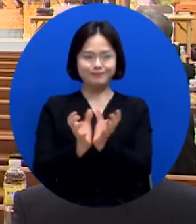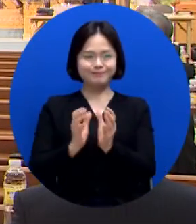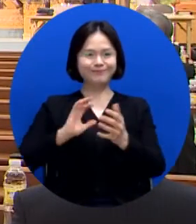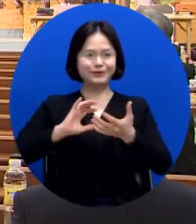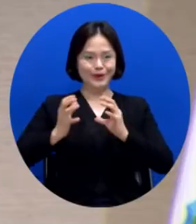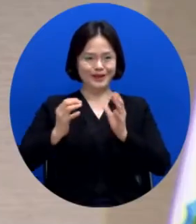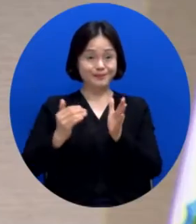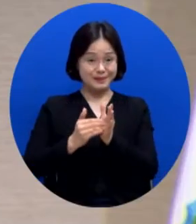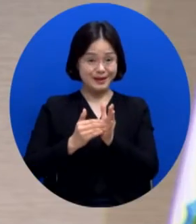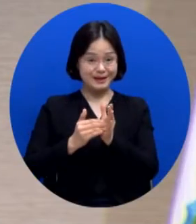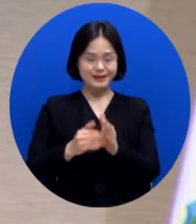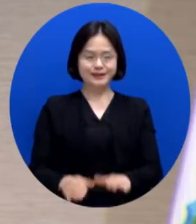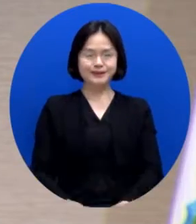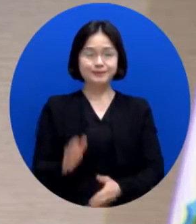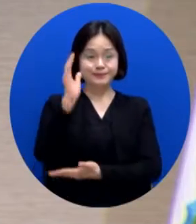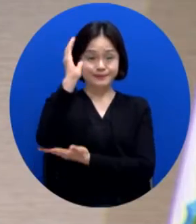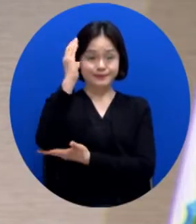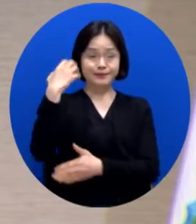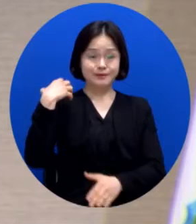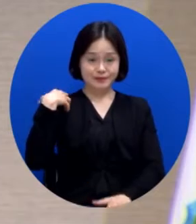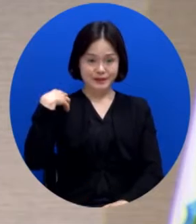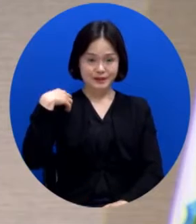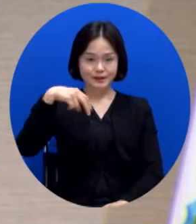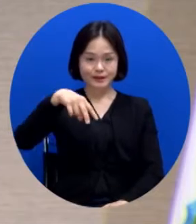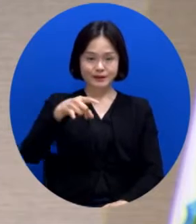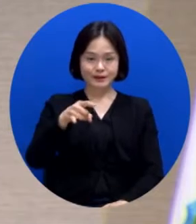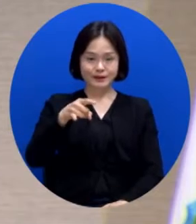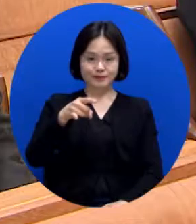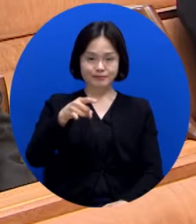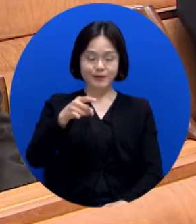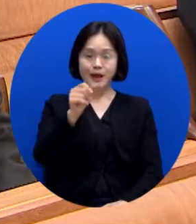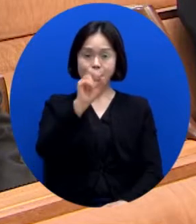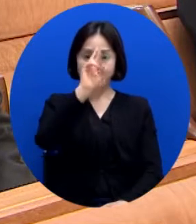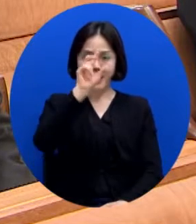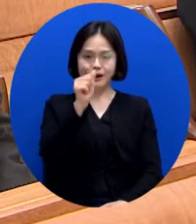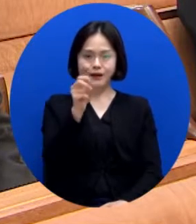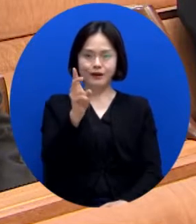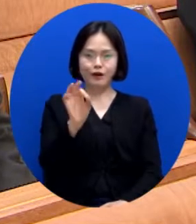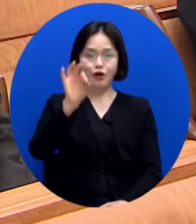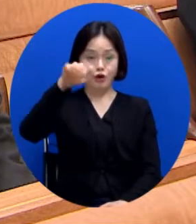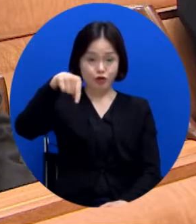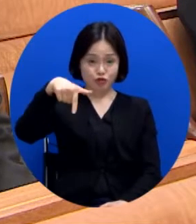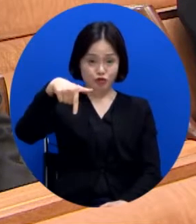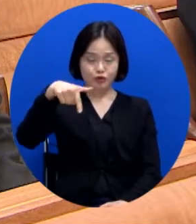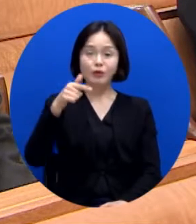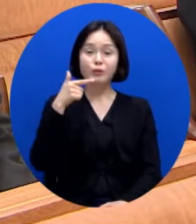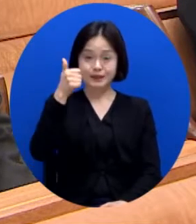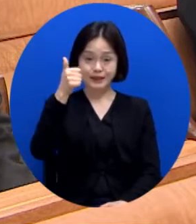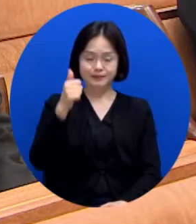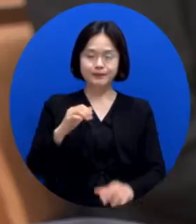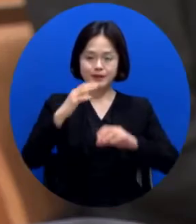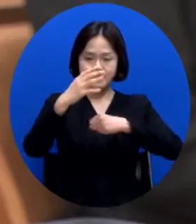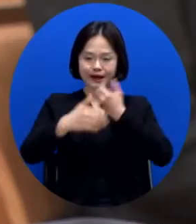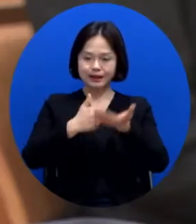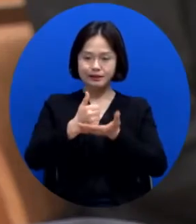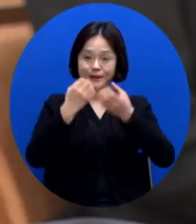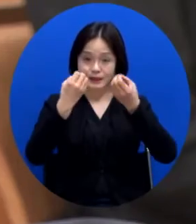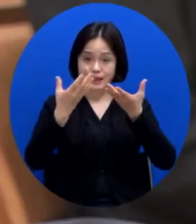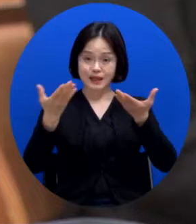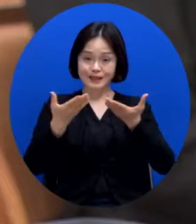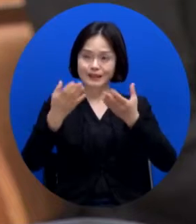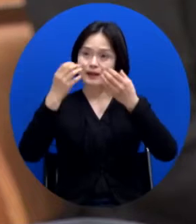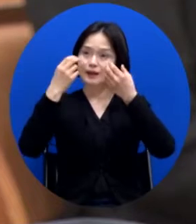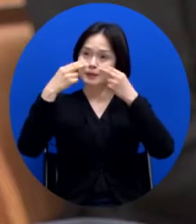예배에서 말씀을 전한 경북지방회장 세영천 성결교회 박형욱 목사는 하나님의 새일을 바라보고 크신